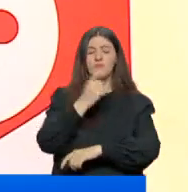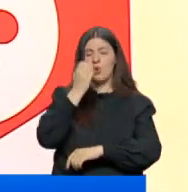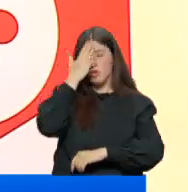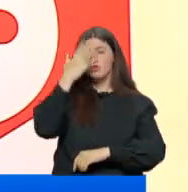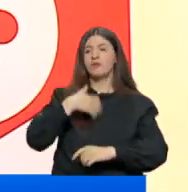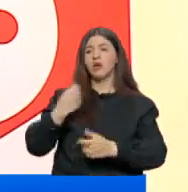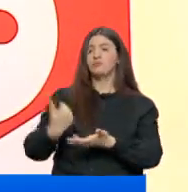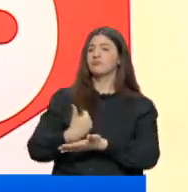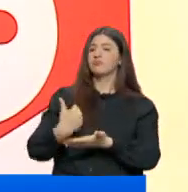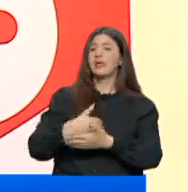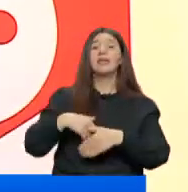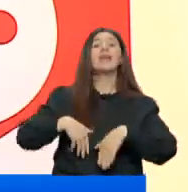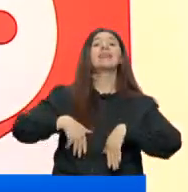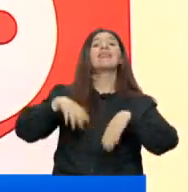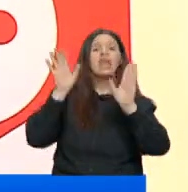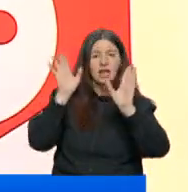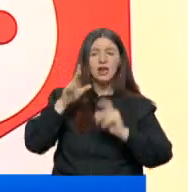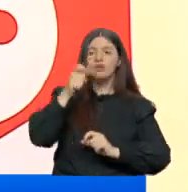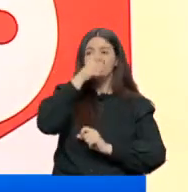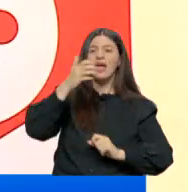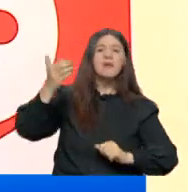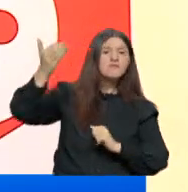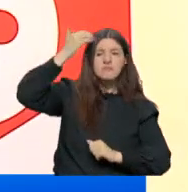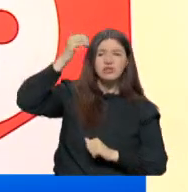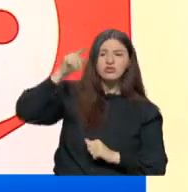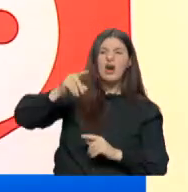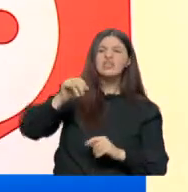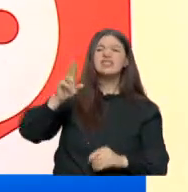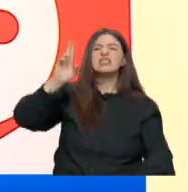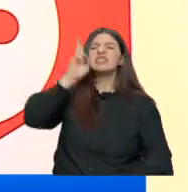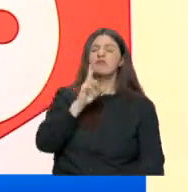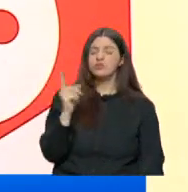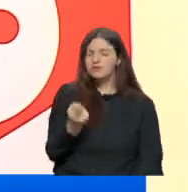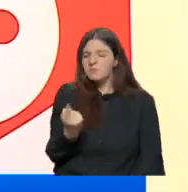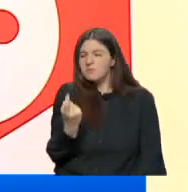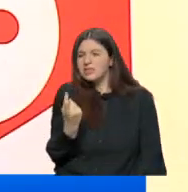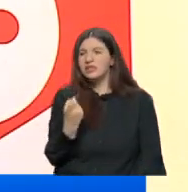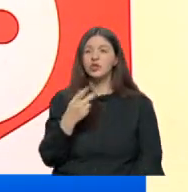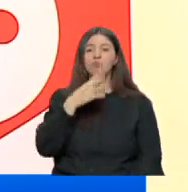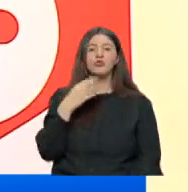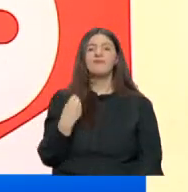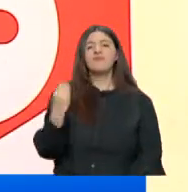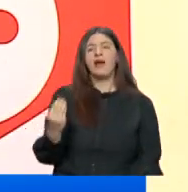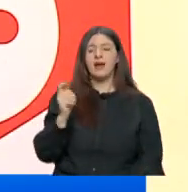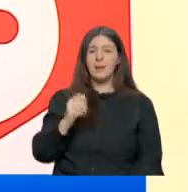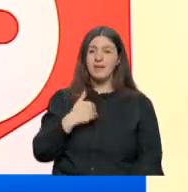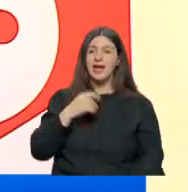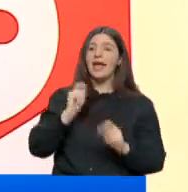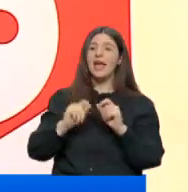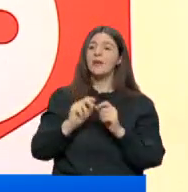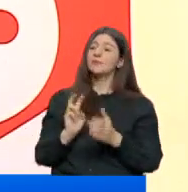kazanan insanları değil, Türkiye'nin tepesindeki o en zengin %1'i mutlu ederek